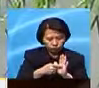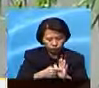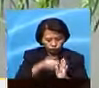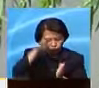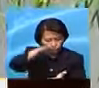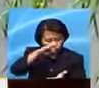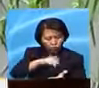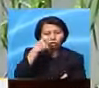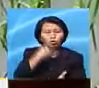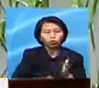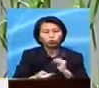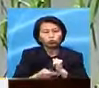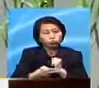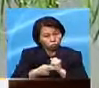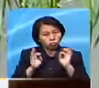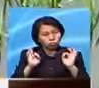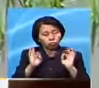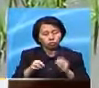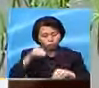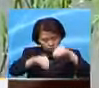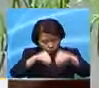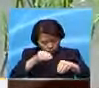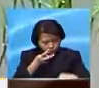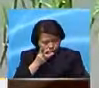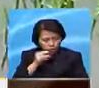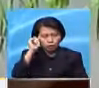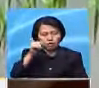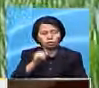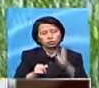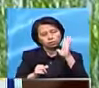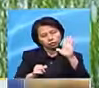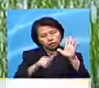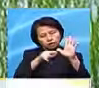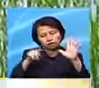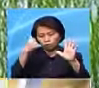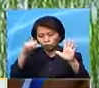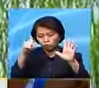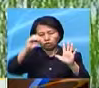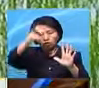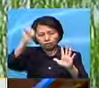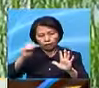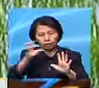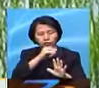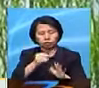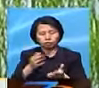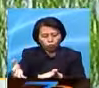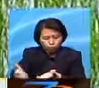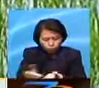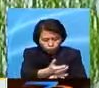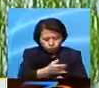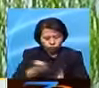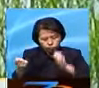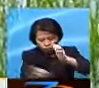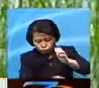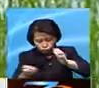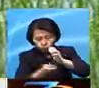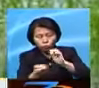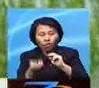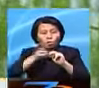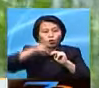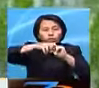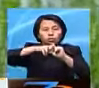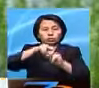pengurangan kos operasi penanaman benih padi hanya antara l hingga 10% manakala hasil tuaian meningkat